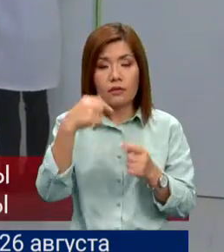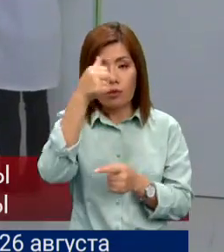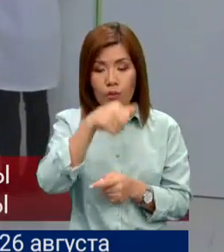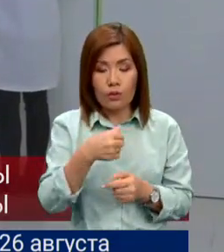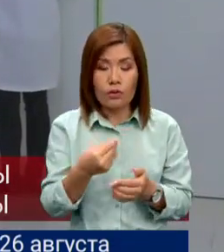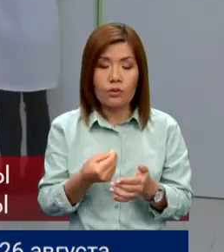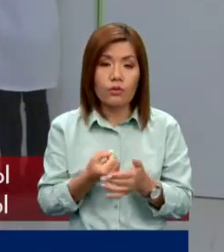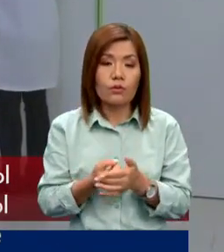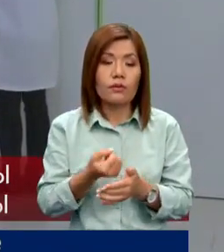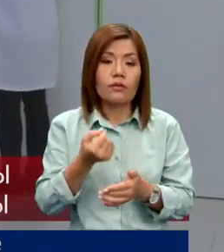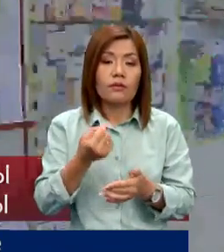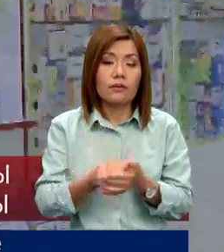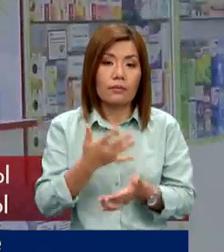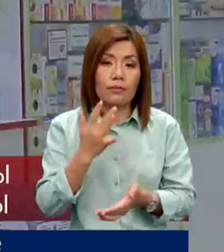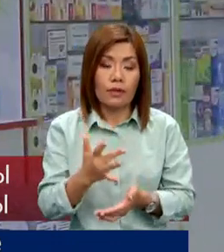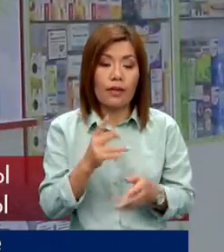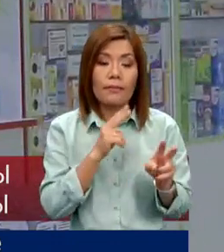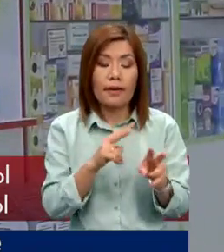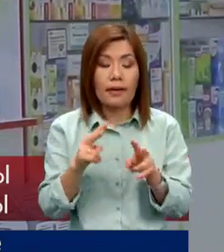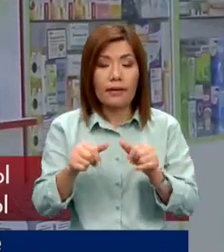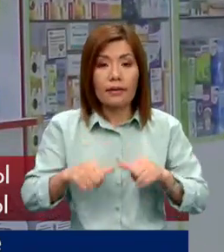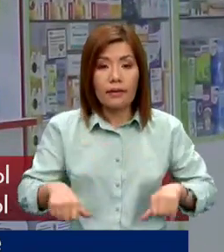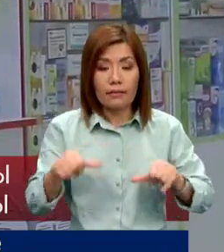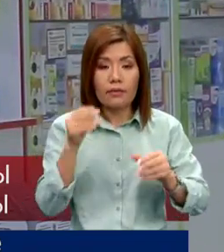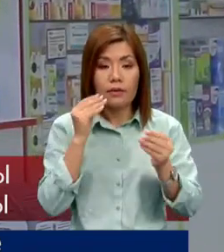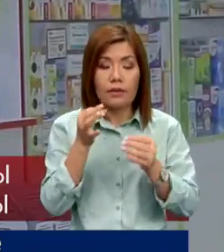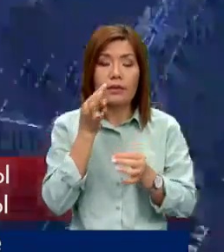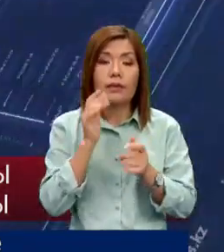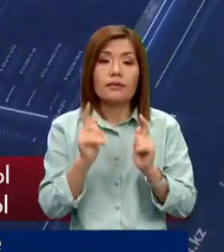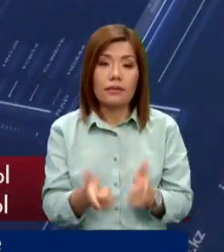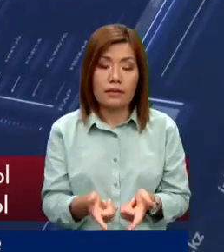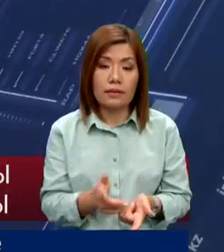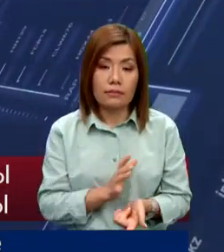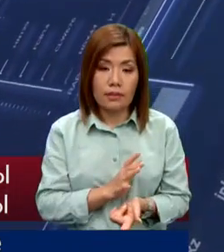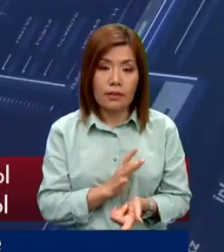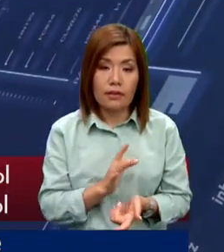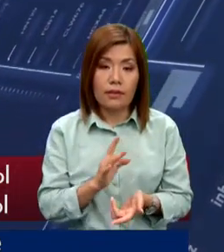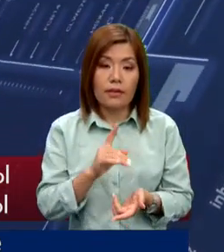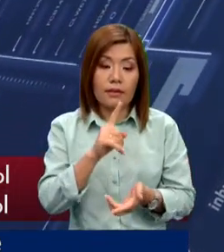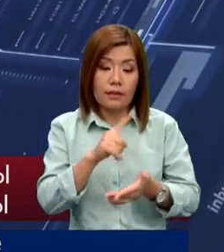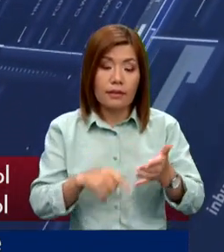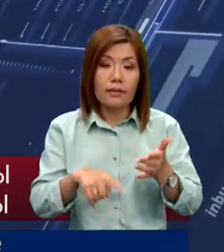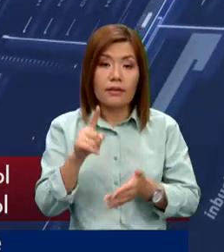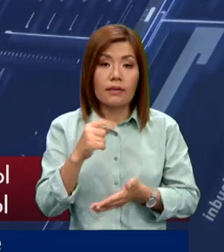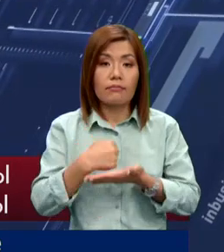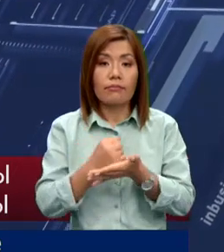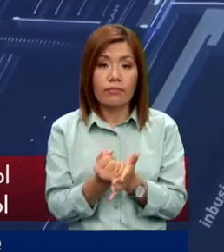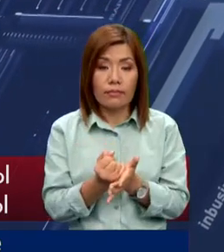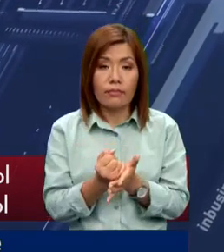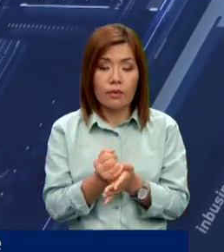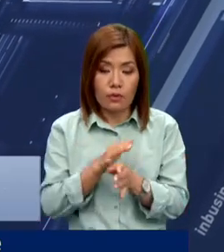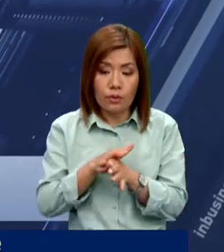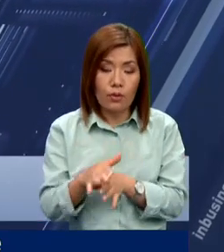қымбаттайтынын медициналық және фармацевтикалық бақылау комитетіндегілер де жоққа шығармады. Таңбалау толыққанды өзінің күшіне өткен